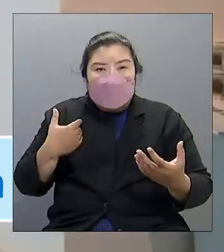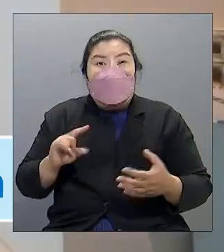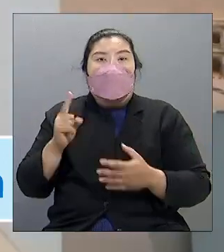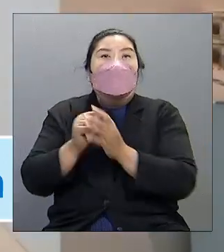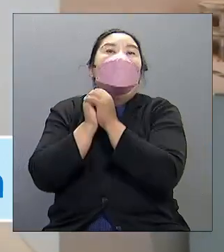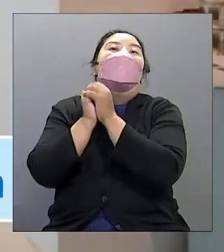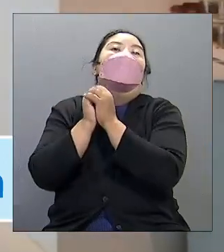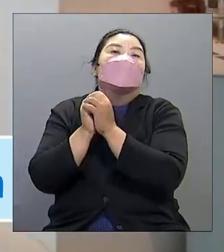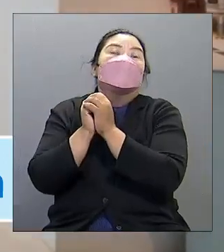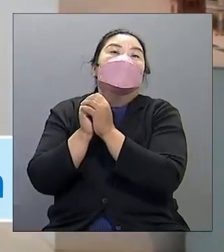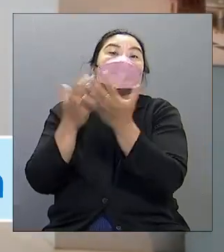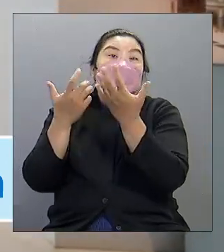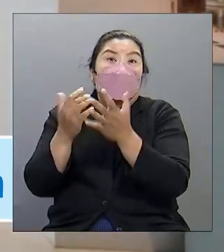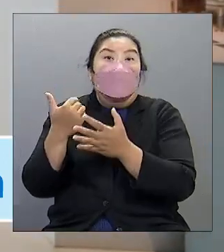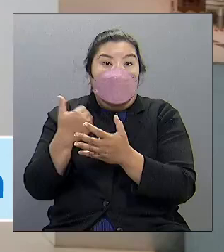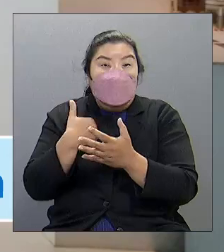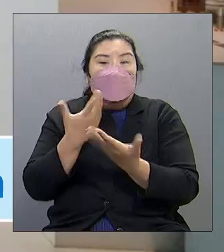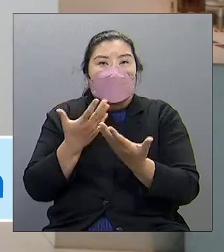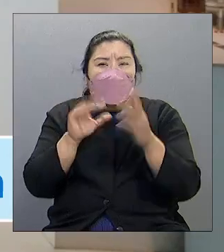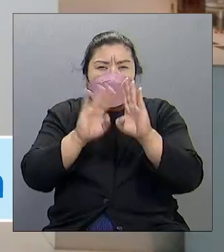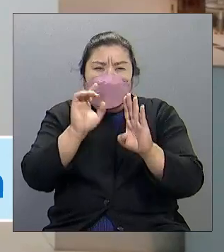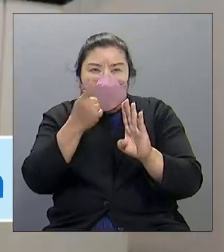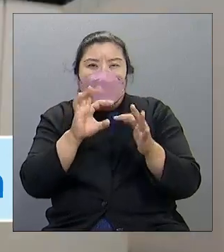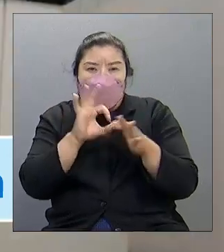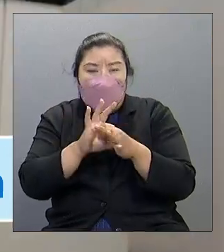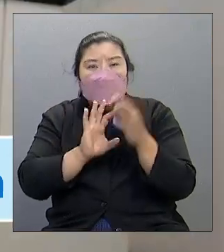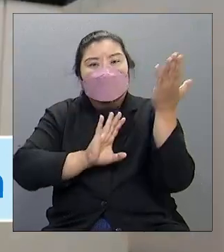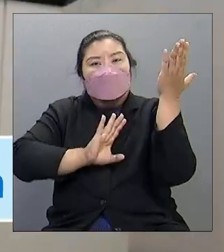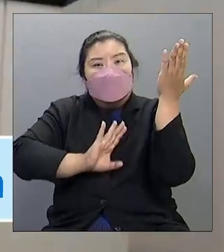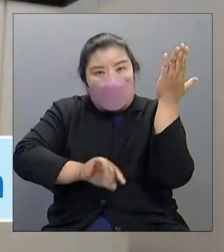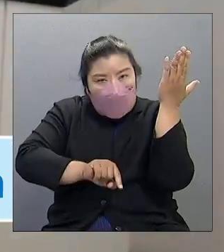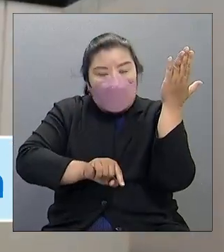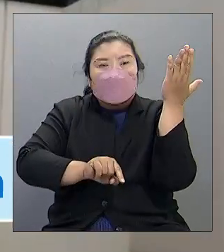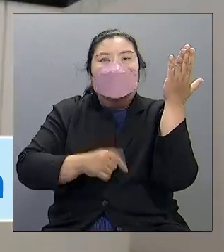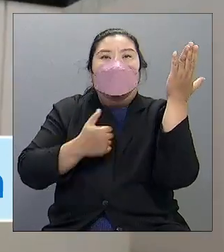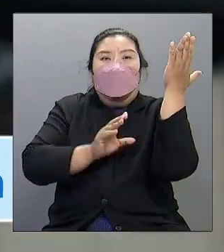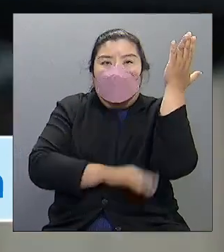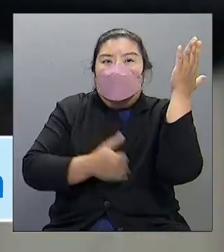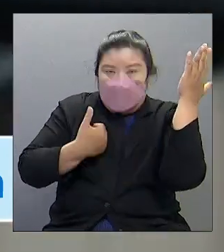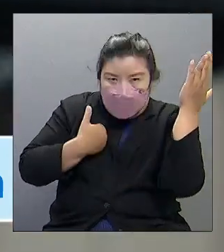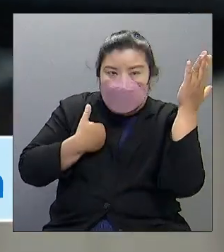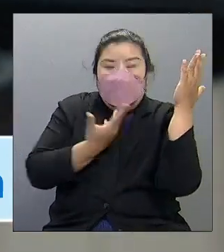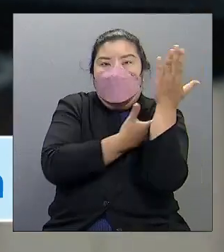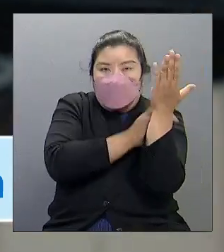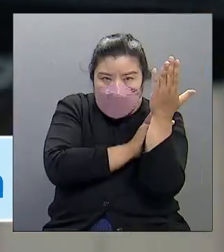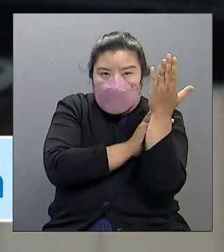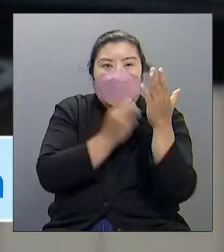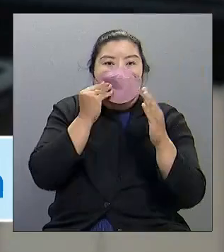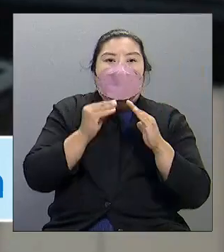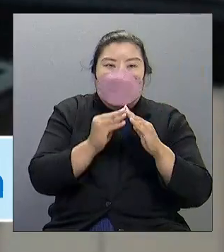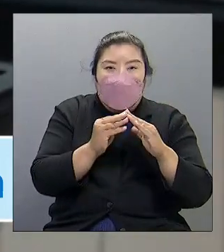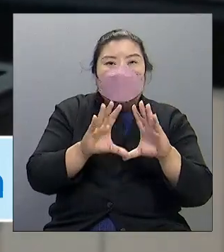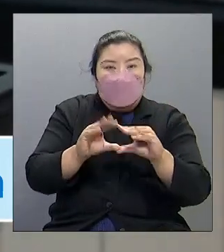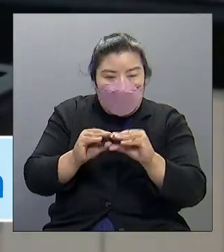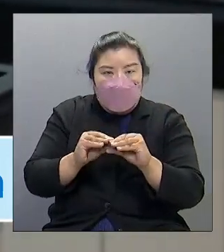จีและผสมประสานกับสถาประเทศกรรมตะวันตะลัษณะบ้านของชาวภูเก็ในสมยก่อนต่หน้าบ้าน ห้องรบแ่ ห้องครัว ห้อง